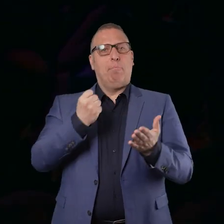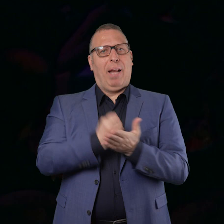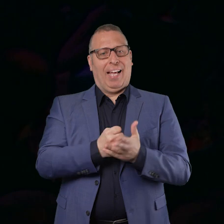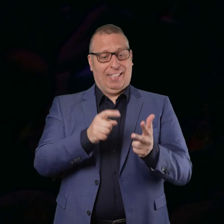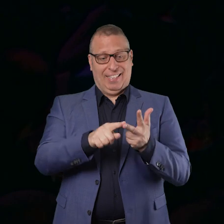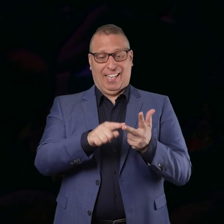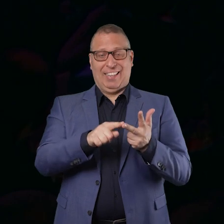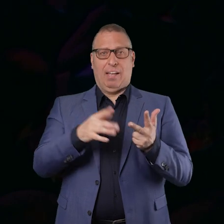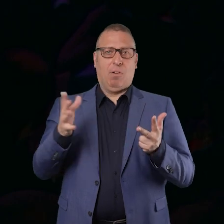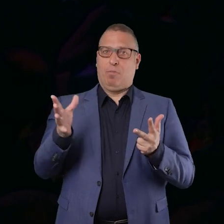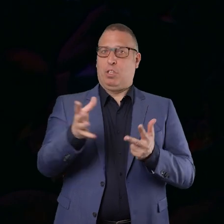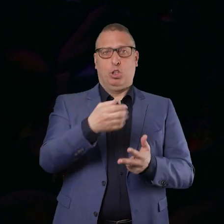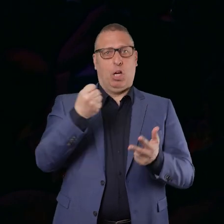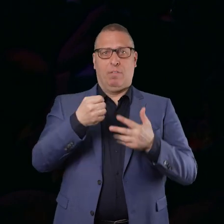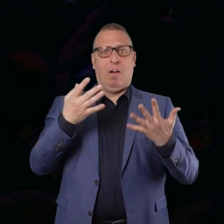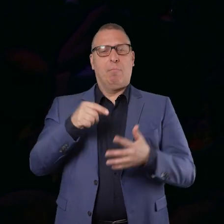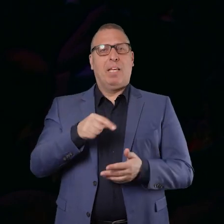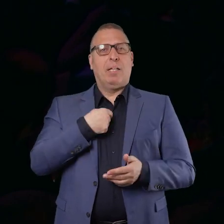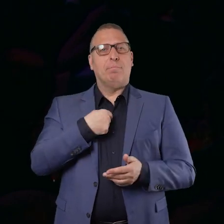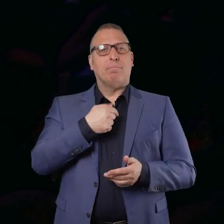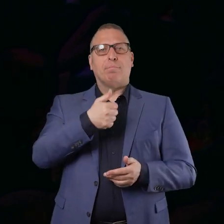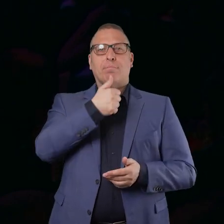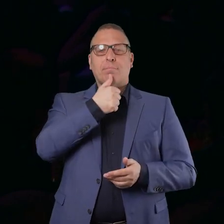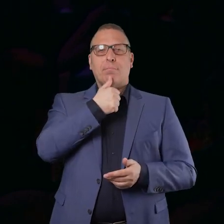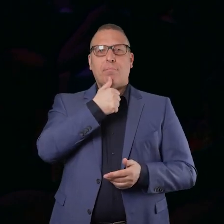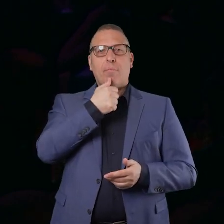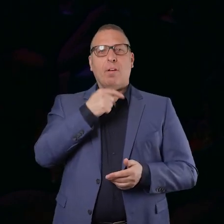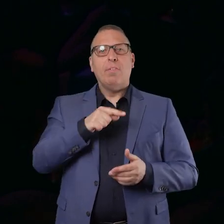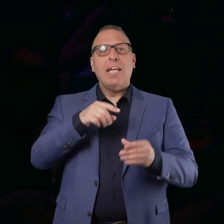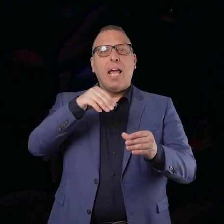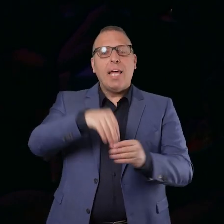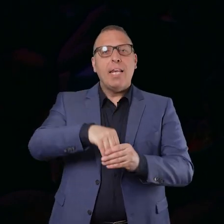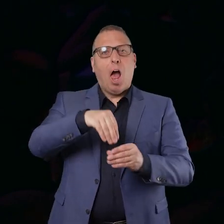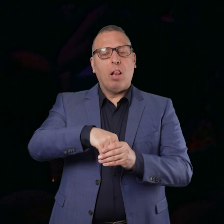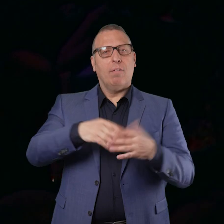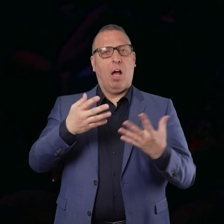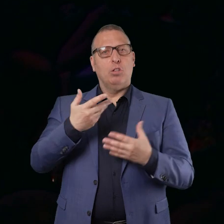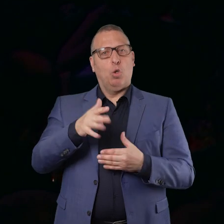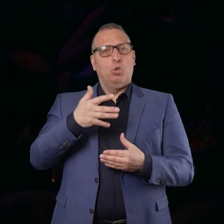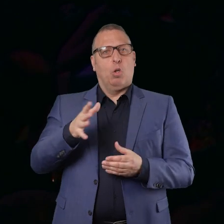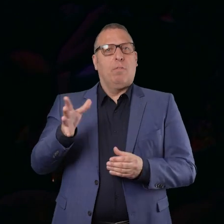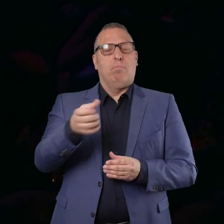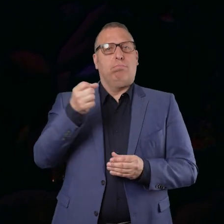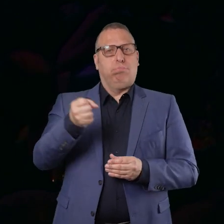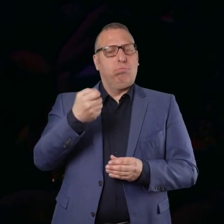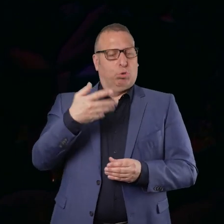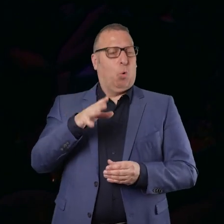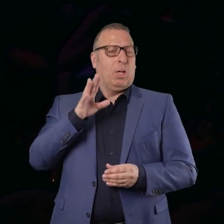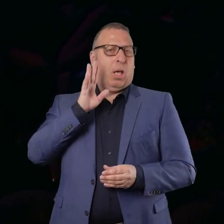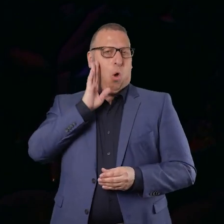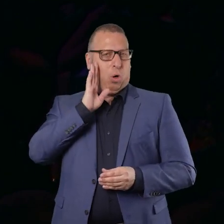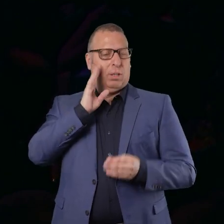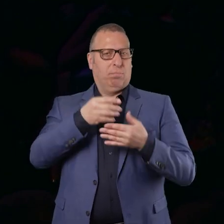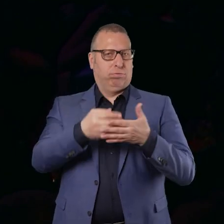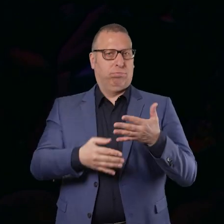prägen. Und die dritte Errungenschaft ist für mich persönlich neben den inhaltlichen Errungenschaften, wo wir jetzt schon einige gehört